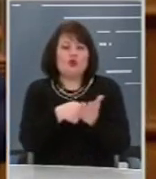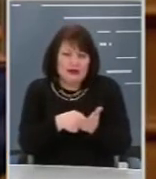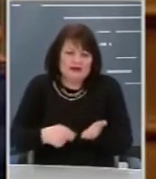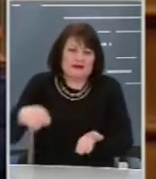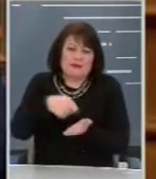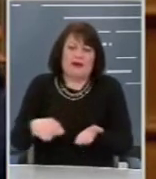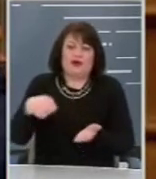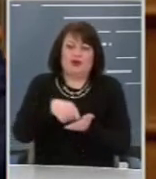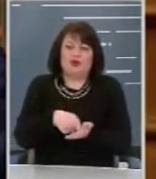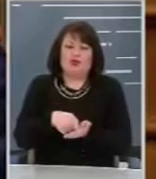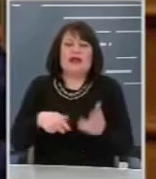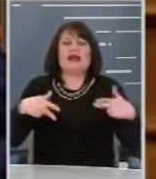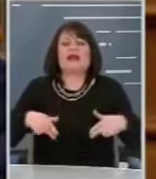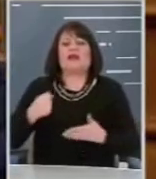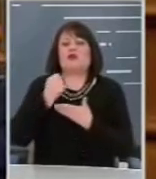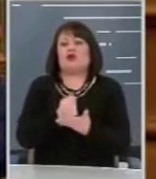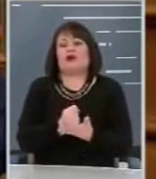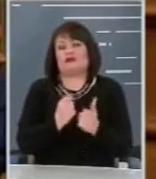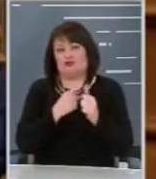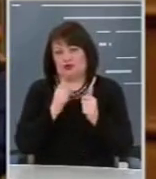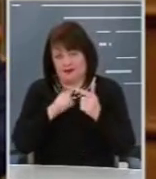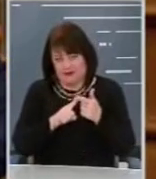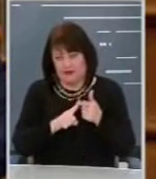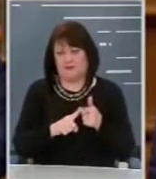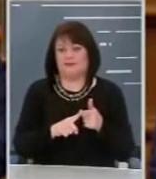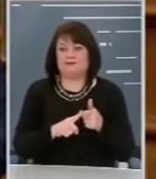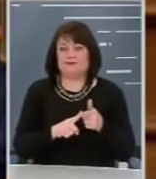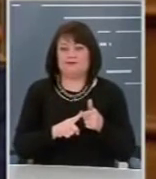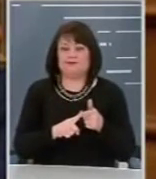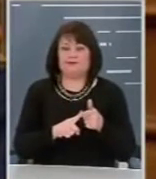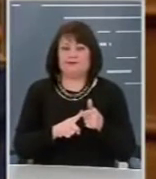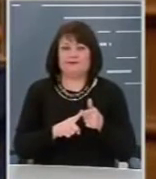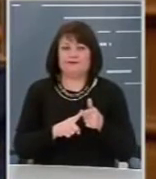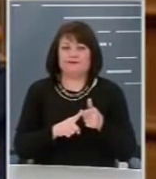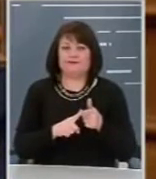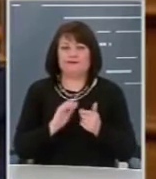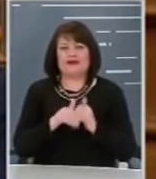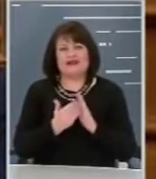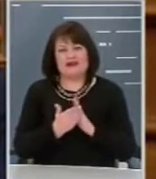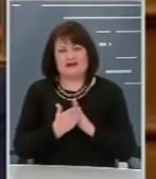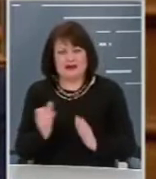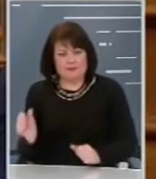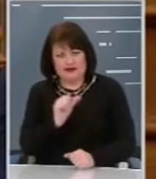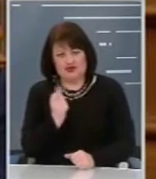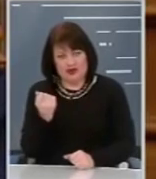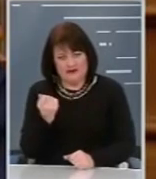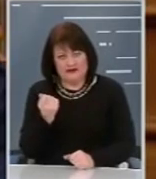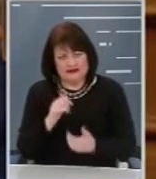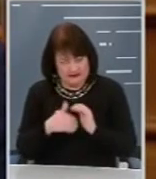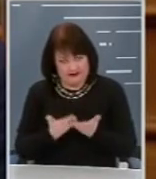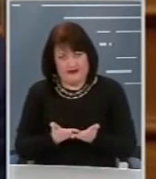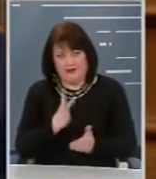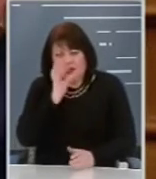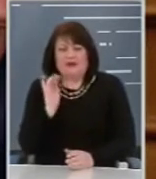τράπεζες και τα λεφτά από τις κρατικές επιχορηγήσεις. Και το δεύτερο ερώτημα. Σας απασχολεί αν ποτέ θα τα ξεπληρώσετε? Ειλικρινά σας το